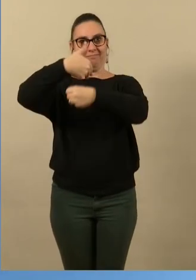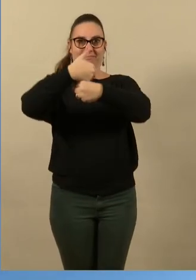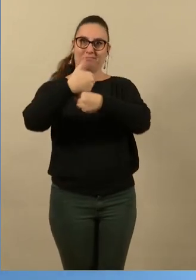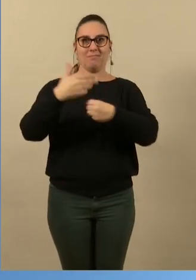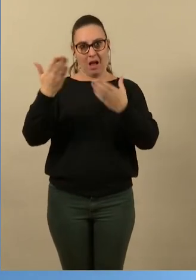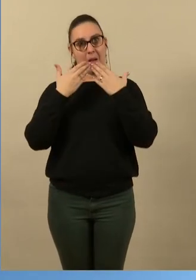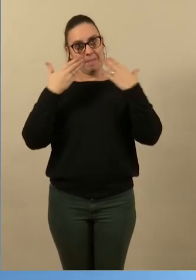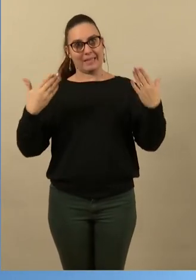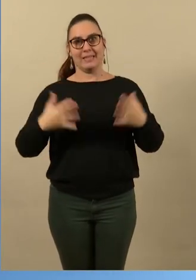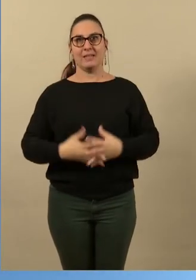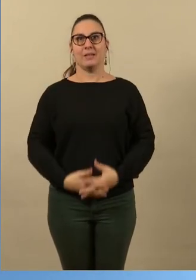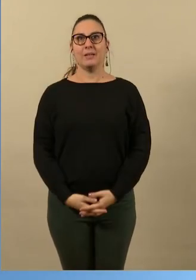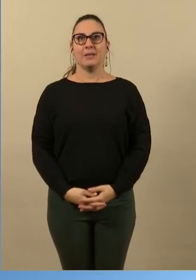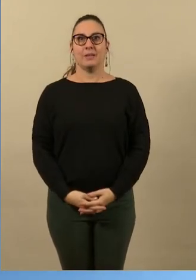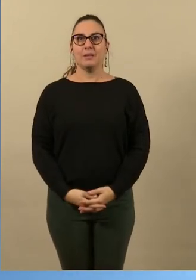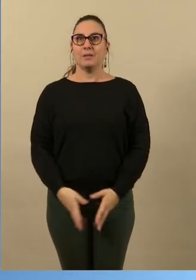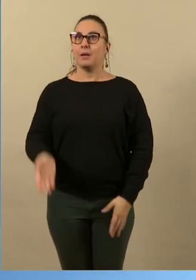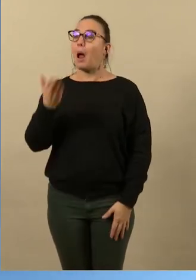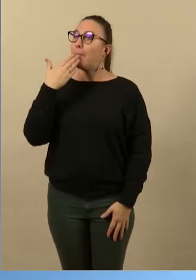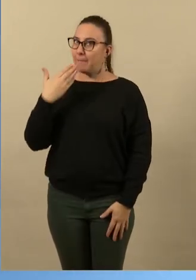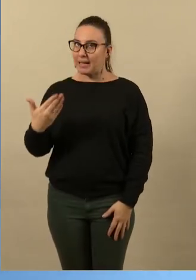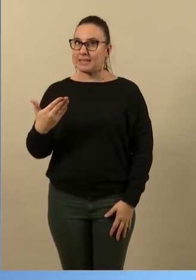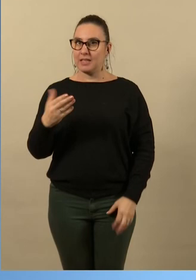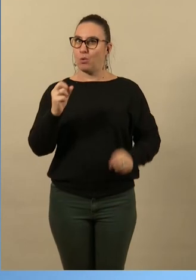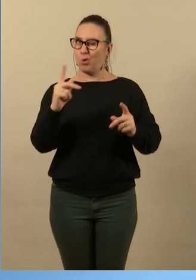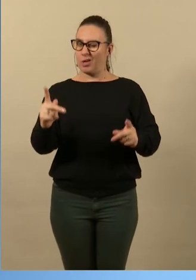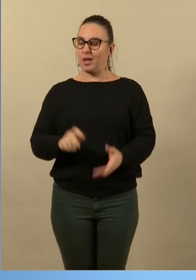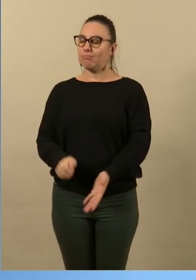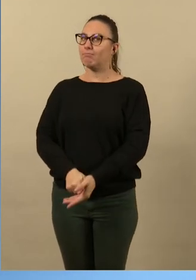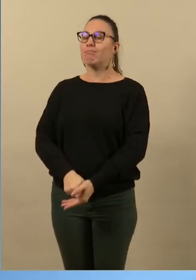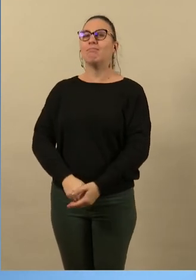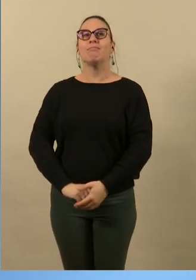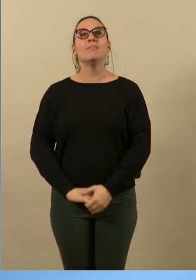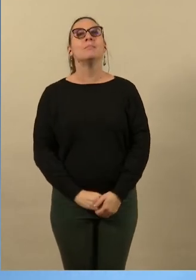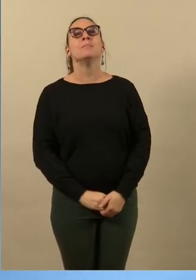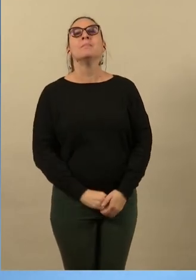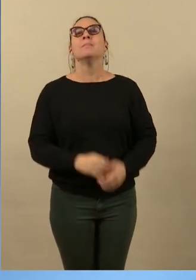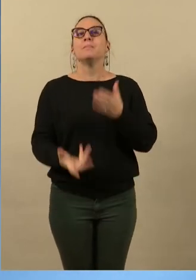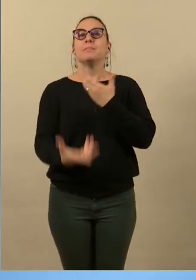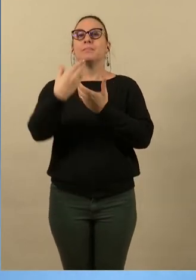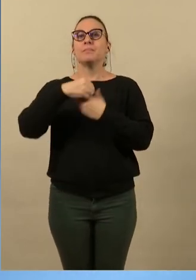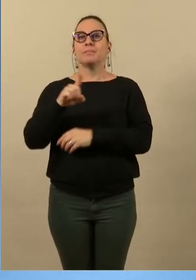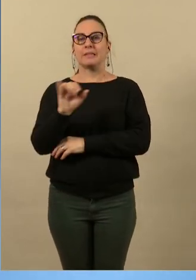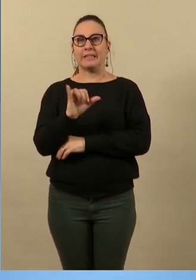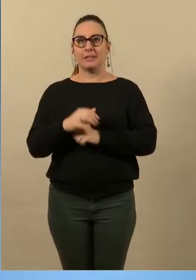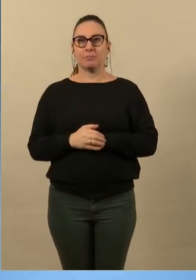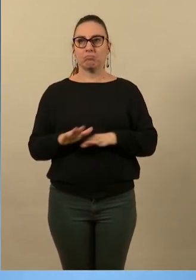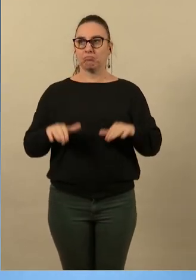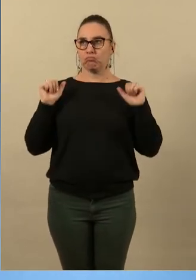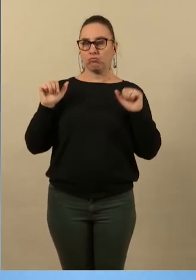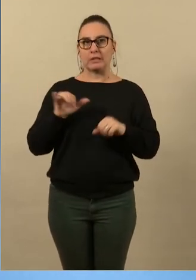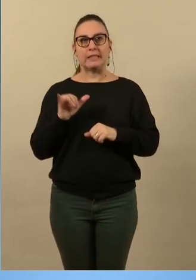de parole merci c'est noté qui ne prend pas part au vote qui